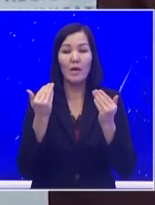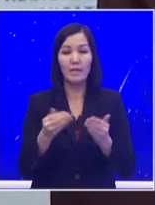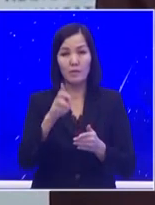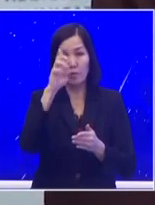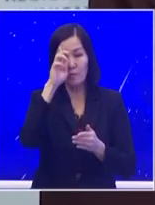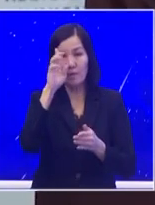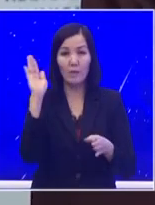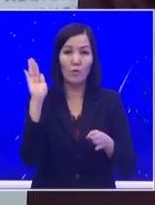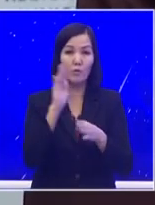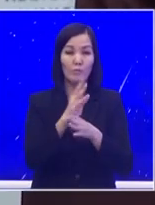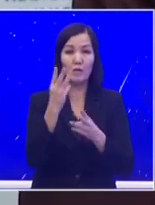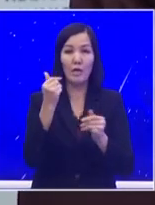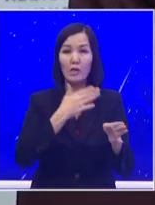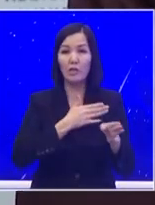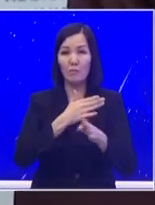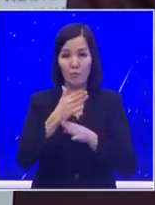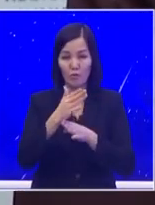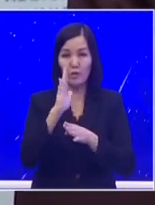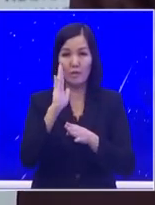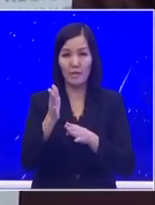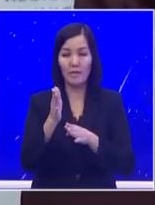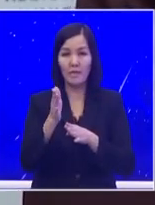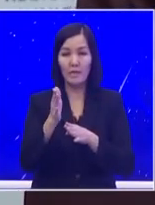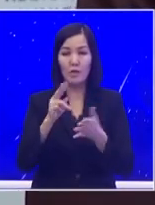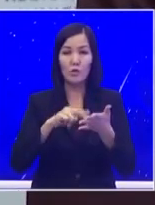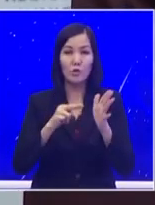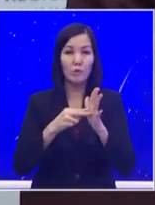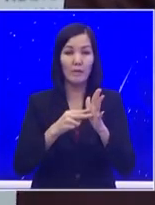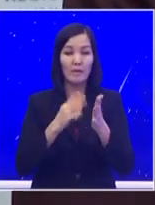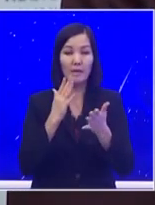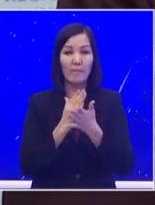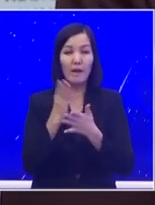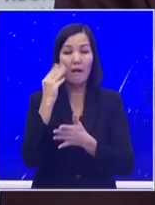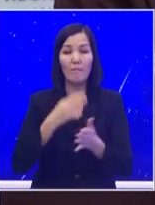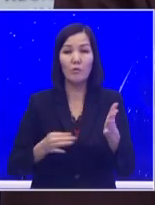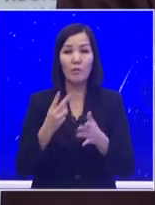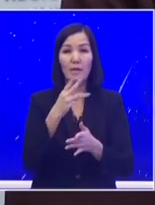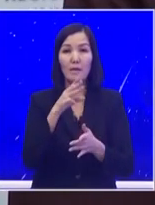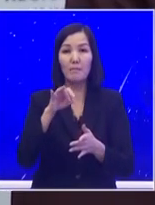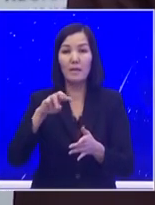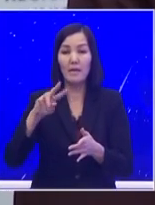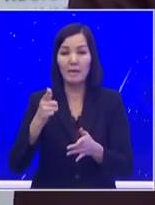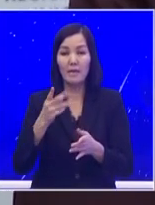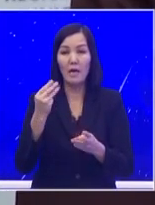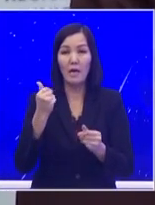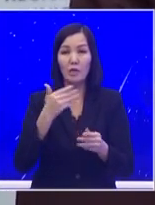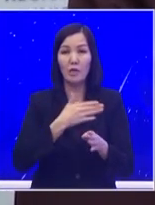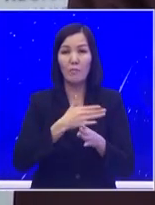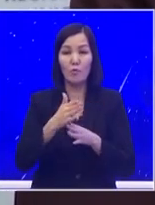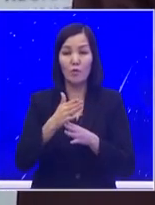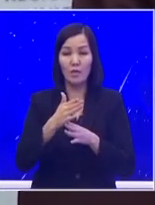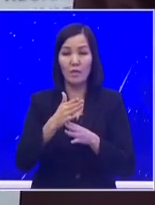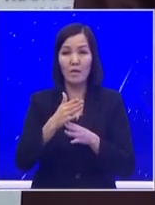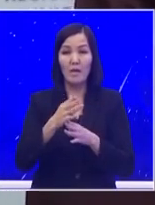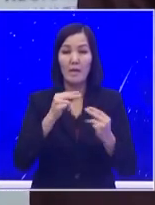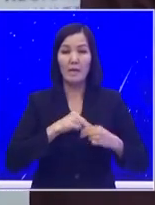үкіметтен қосымша қаржы бөлінуді жоспарлаған біздің облысқа 2 миллиардтай ақша бөлінеді деп отырмыз.